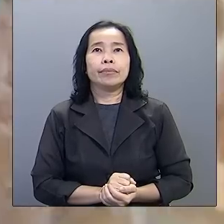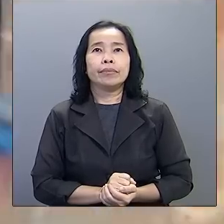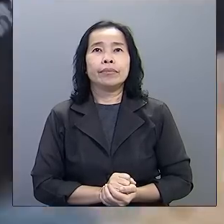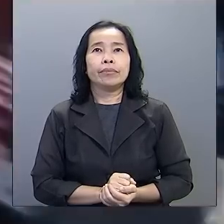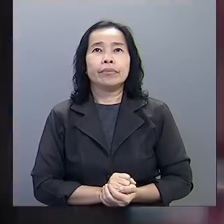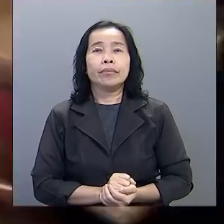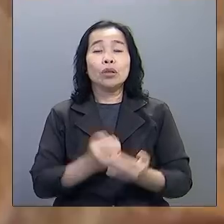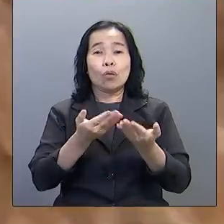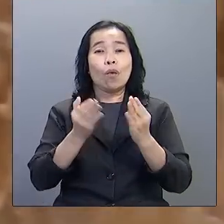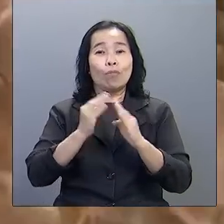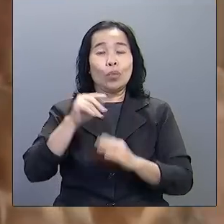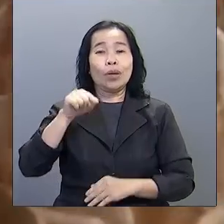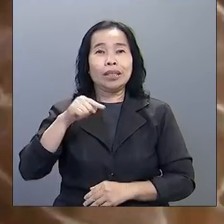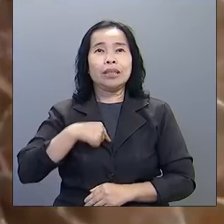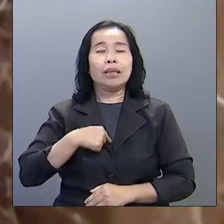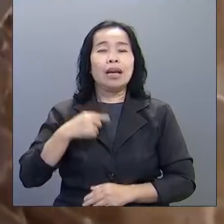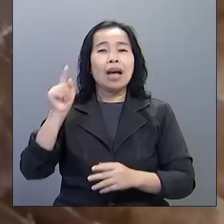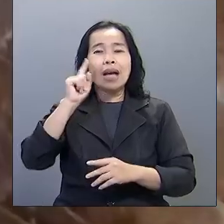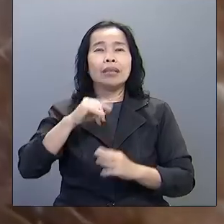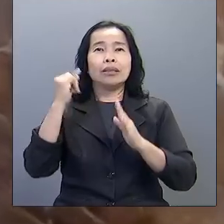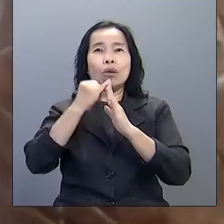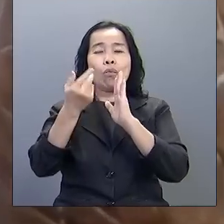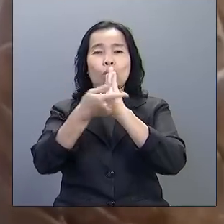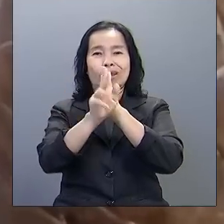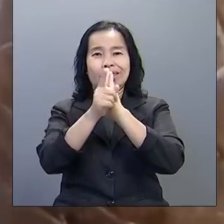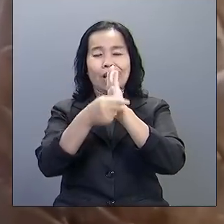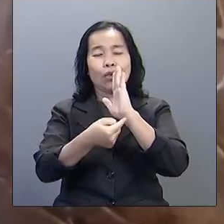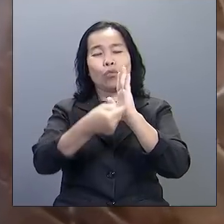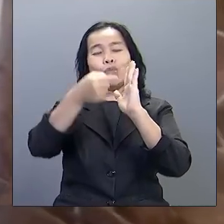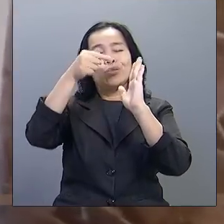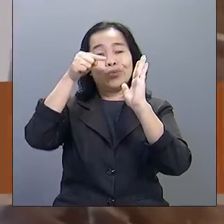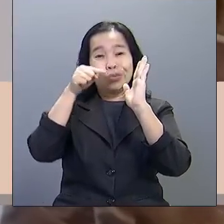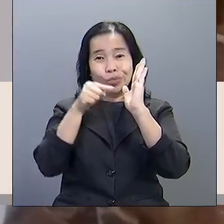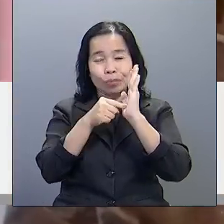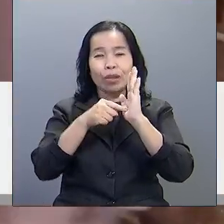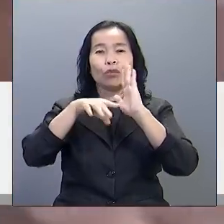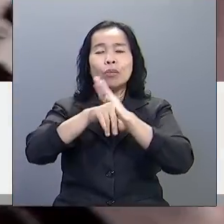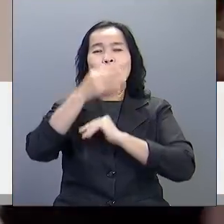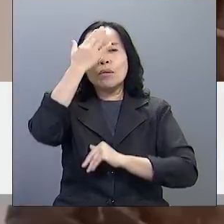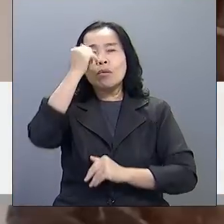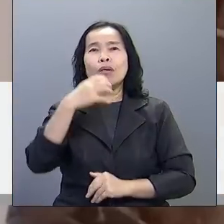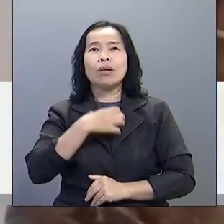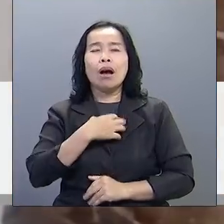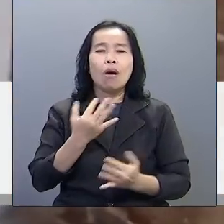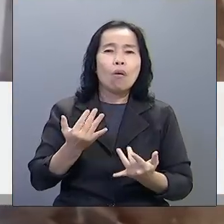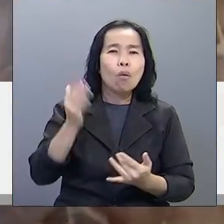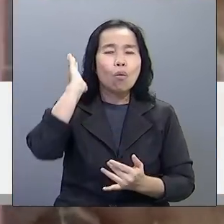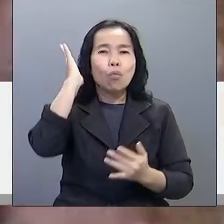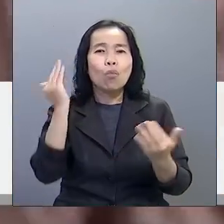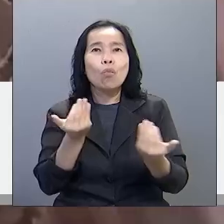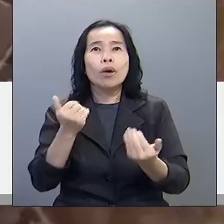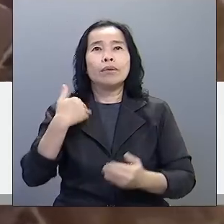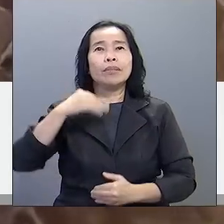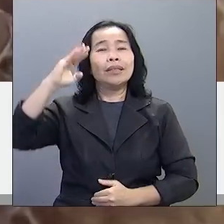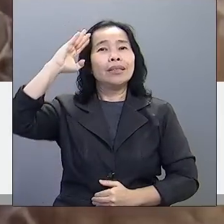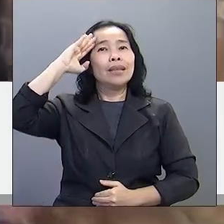อย่างครอบครัวนี้ค่ะเดินทางไกลมาจากจังหวัดขอนแก่นนะคะเพื่อที่จะรอคอยติดตามฟังข่าวคราวลูกชายค่ะคือพลทหารปรีช